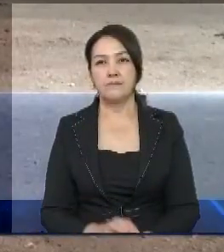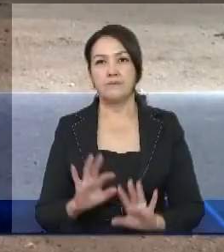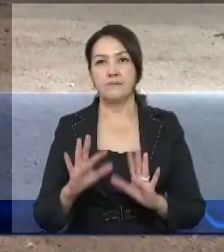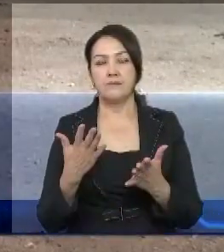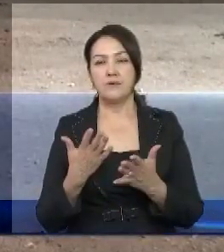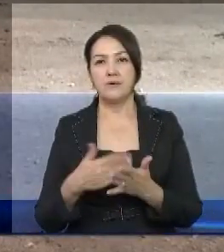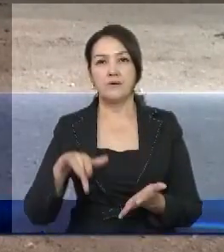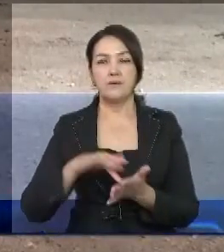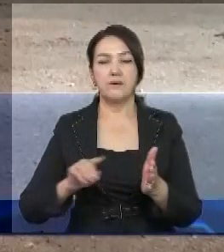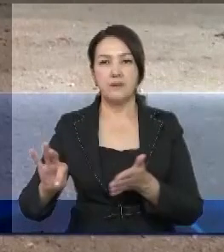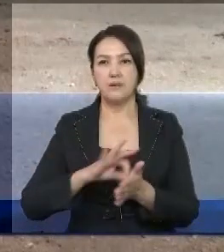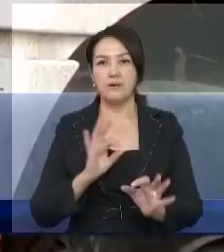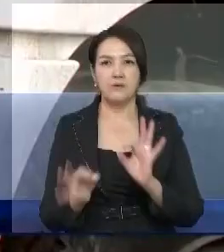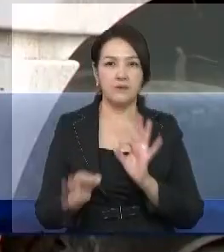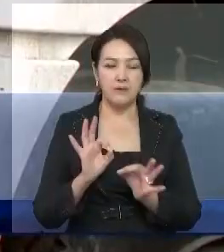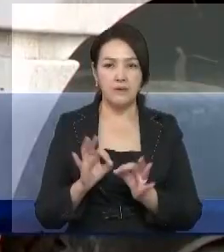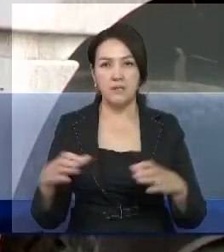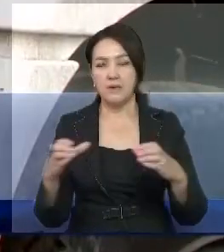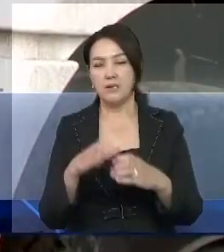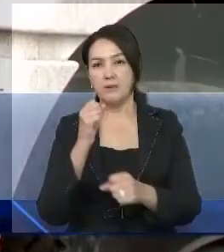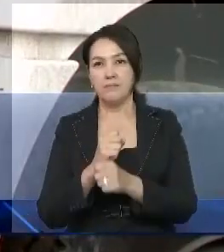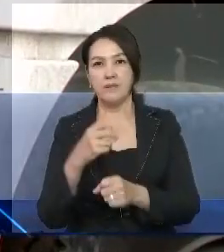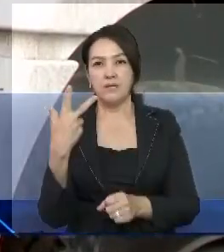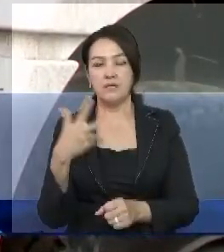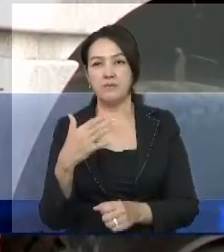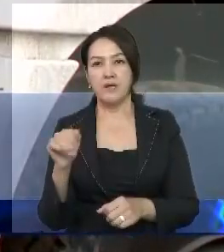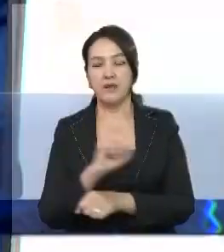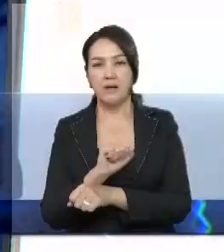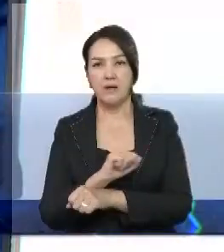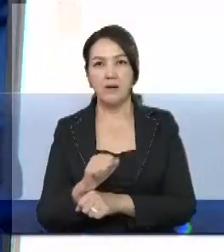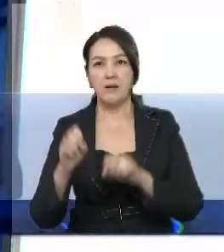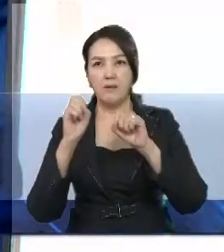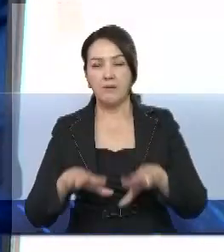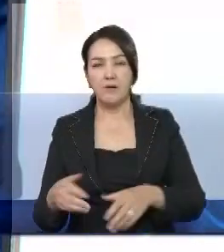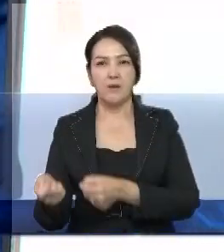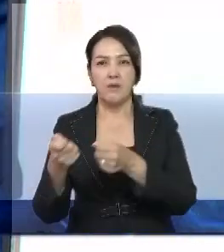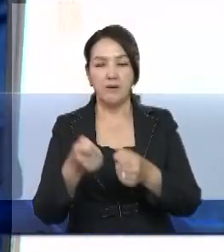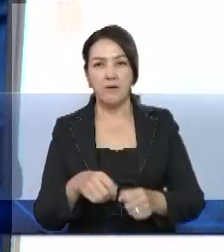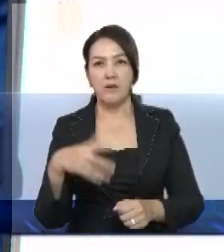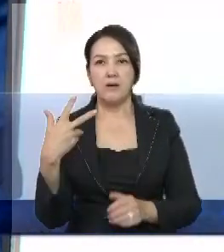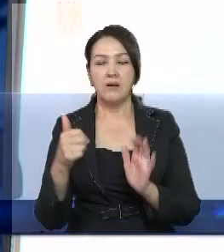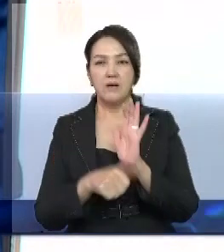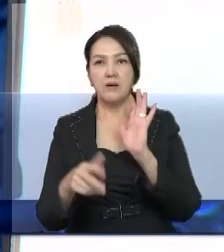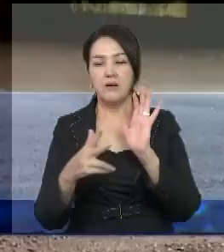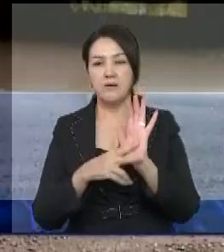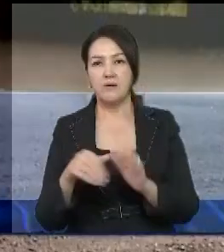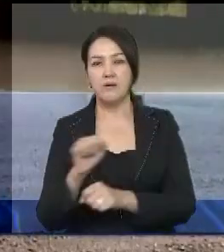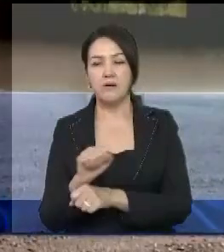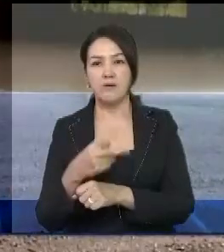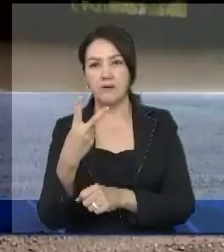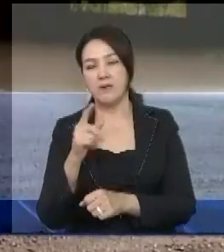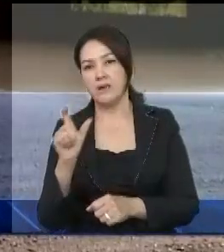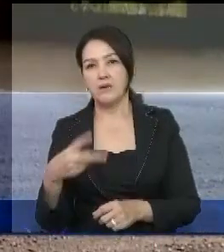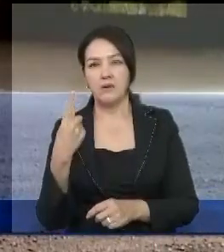ситуация в городе сразу стабилизируется. В компании работают 35 водителей мусоровозов, кроме того, 68 грузчиков по 2 человека на одну